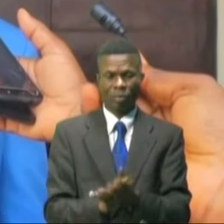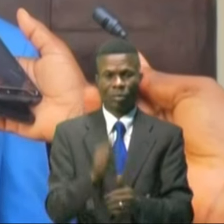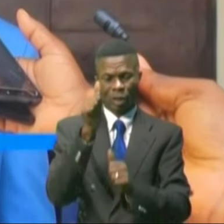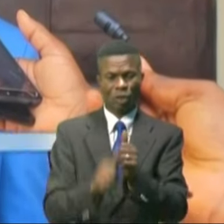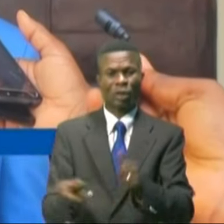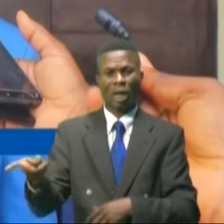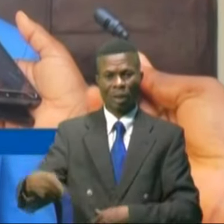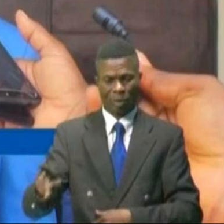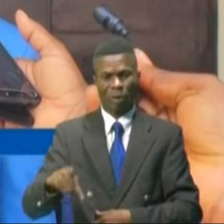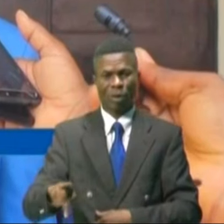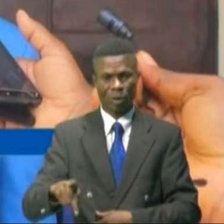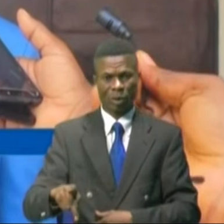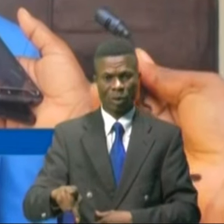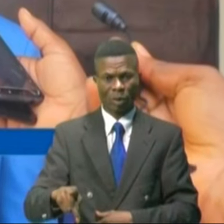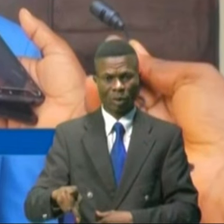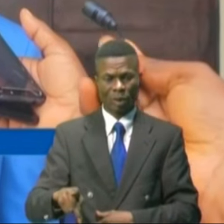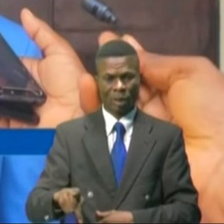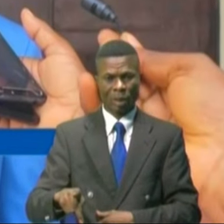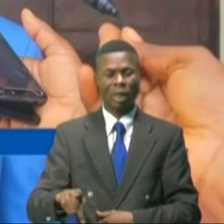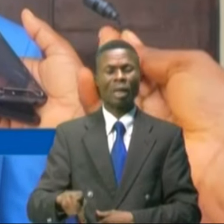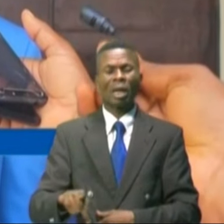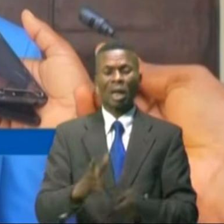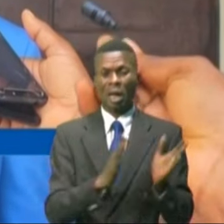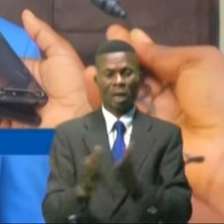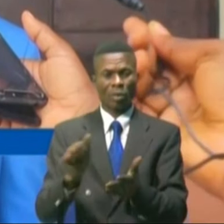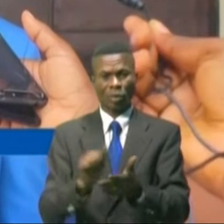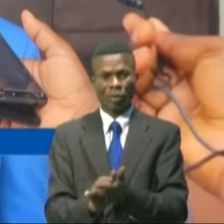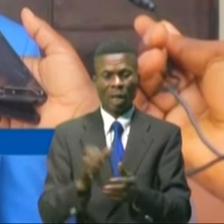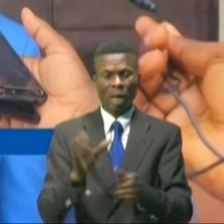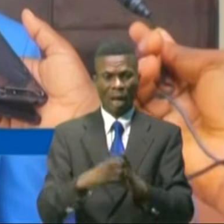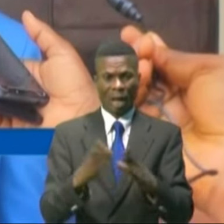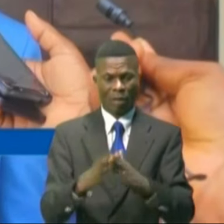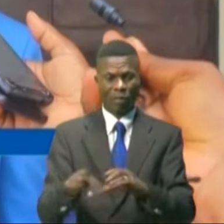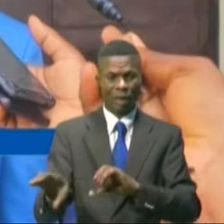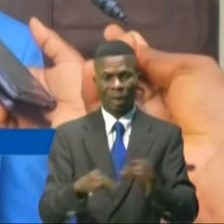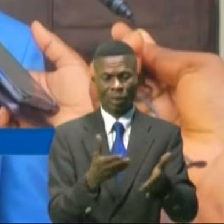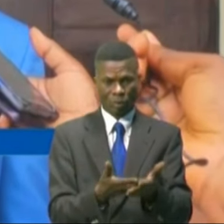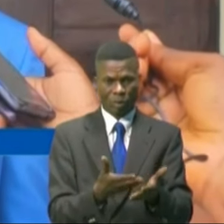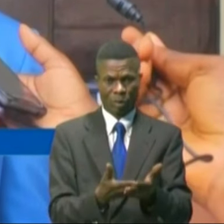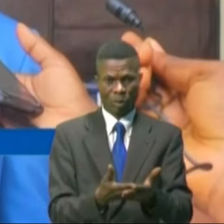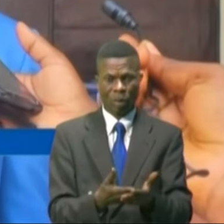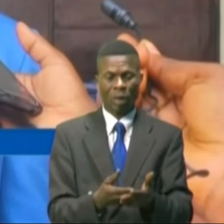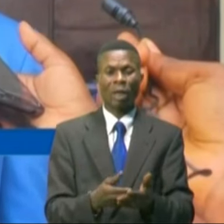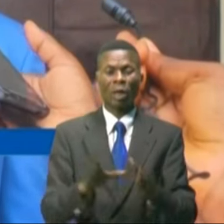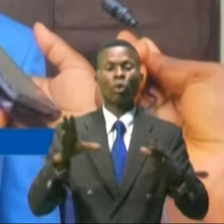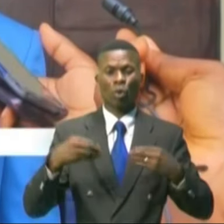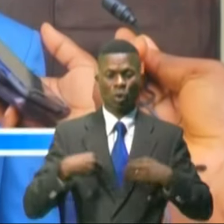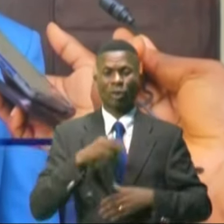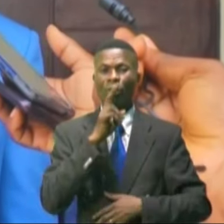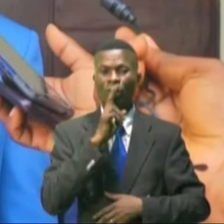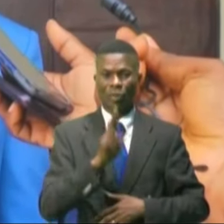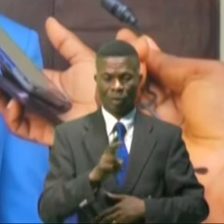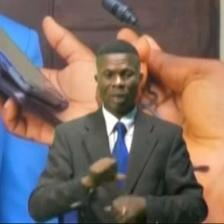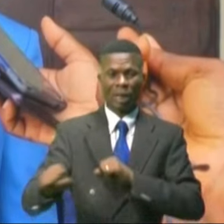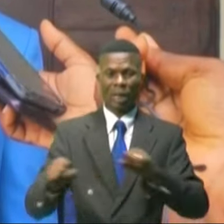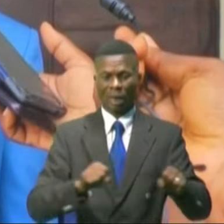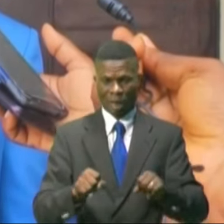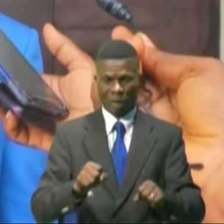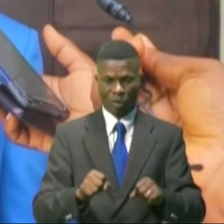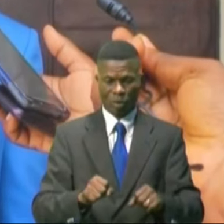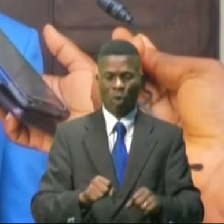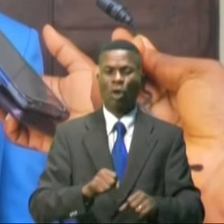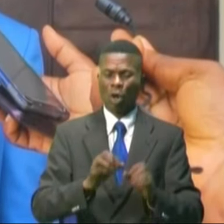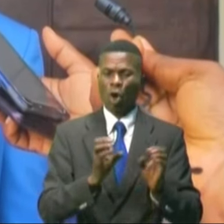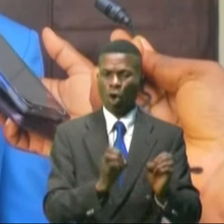province a une malle. Donc avec ces gestes, nous pouvons confirmer confirmé que les examens auront